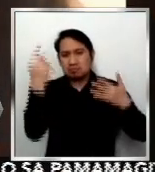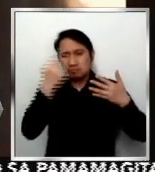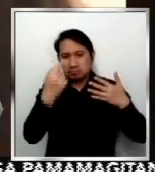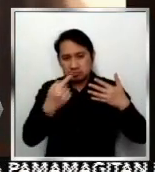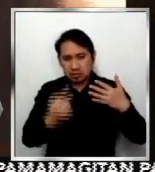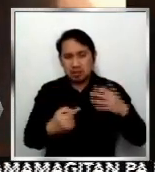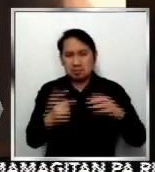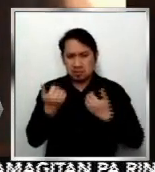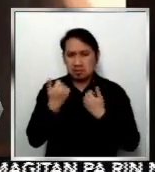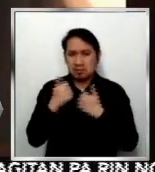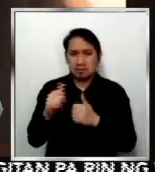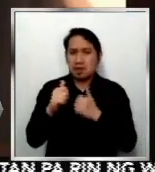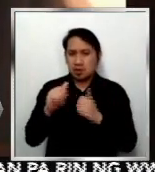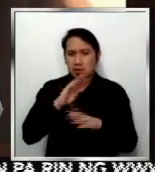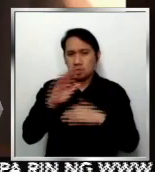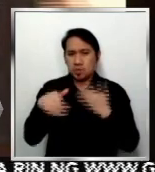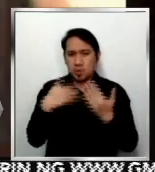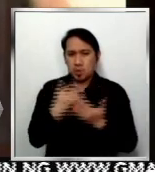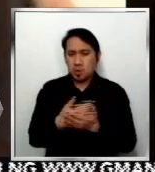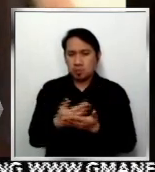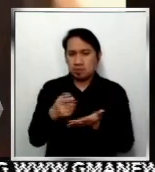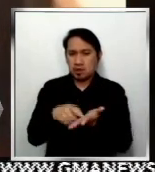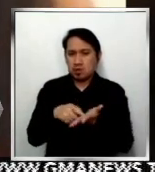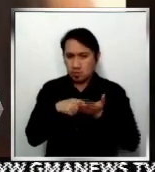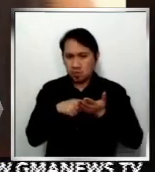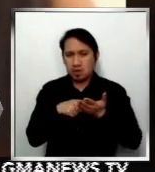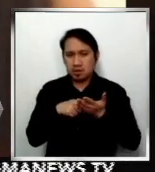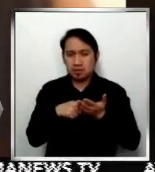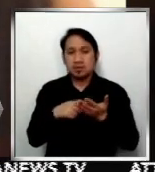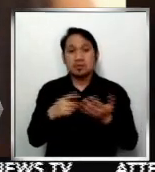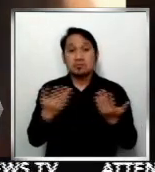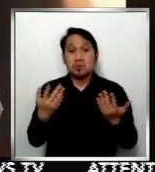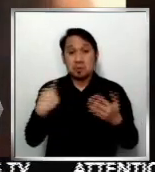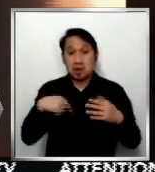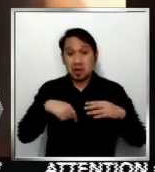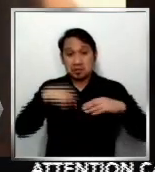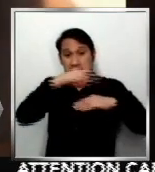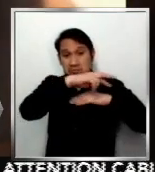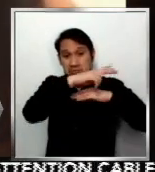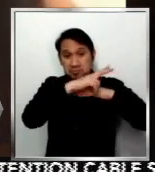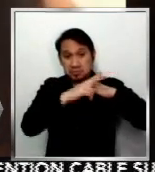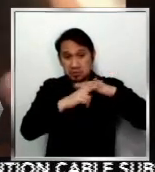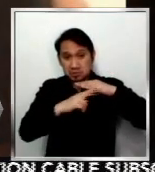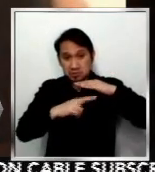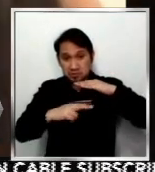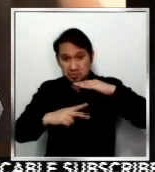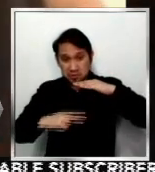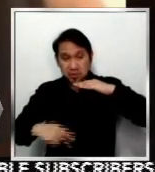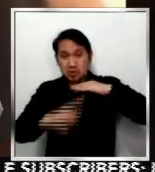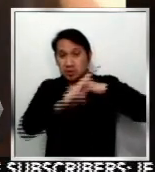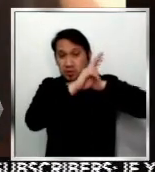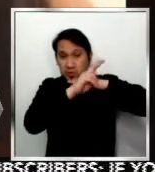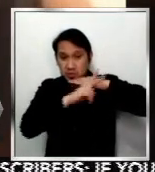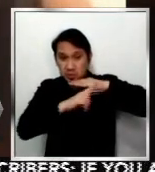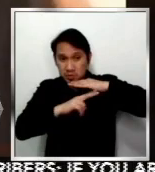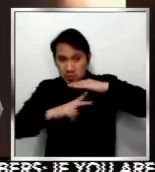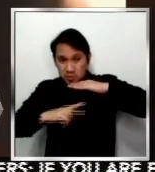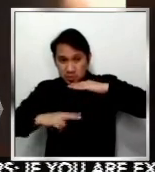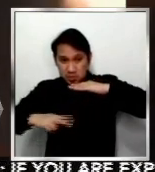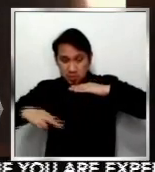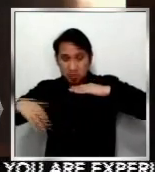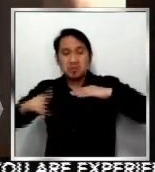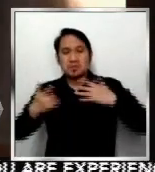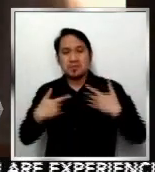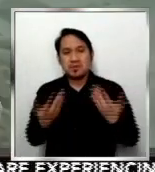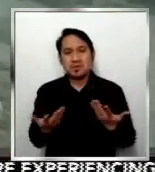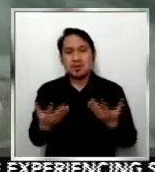with everything. And then yes, nag-dive kami kasi para siyang pampatanggal ng anxiety with everything that's happening even for